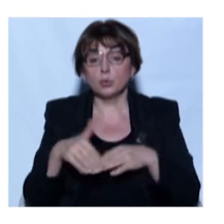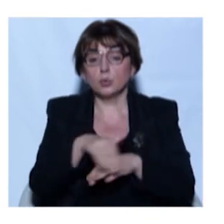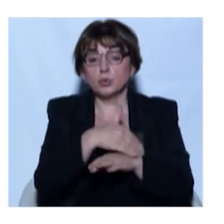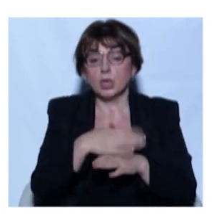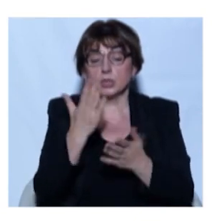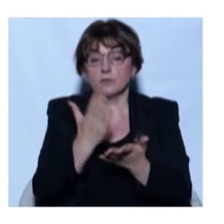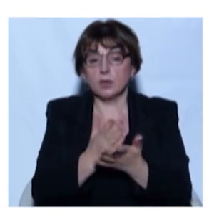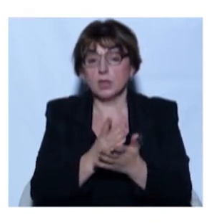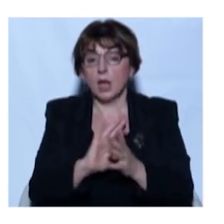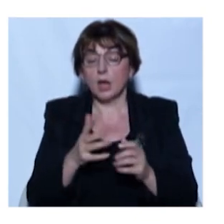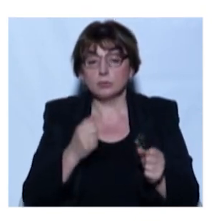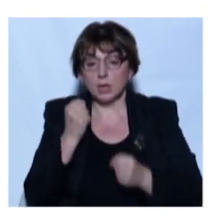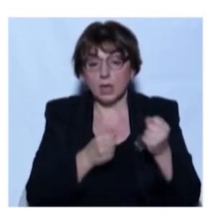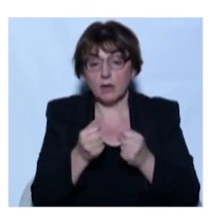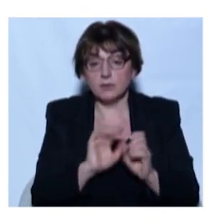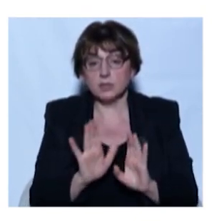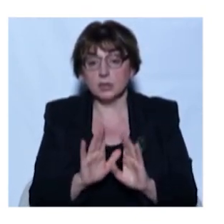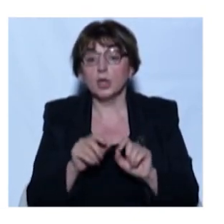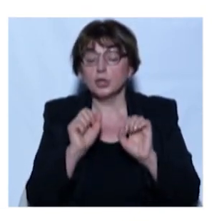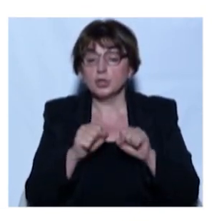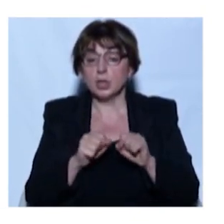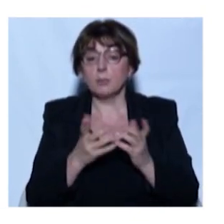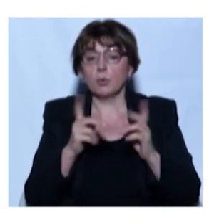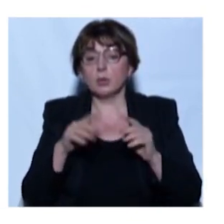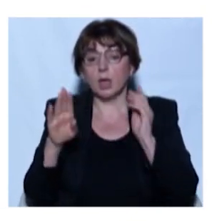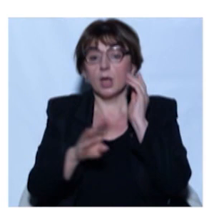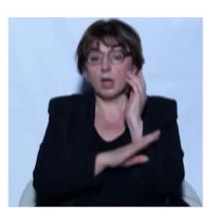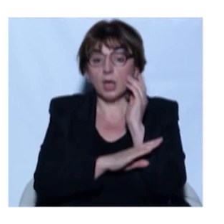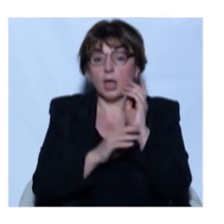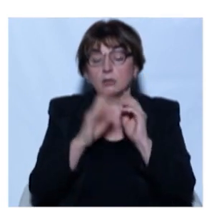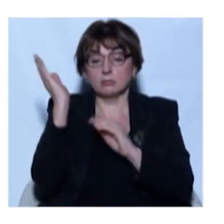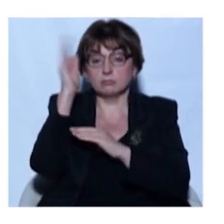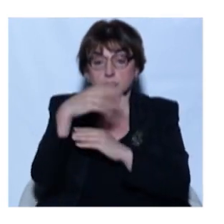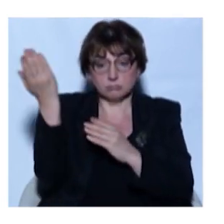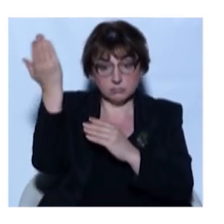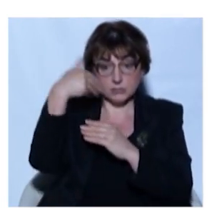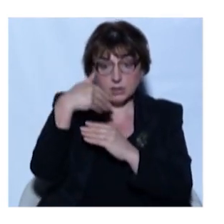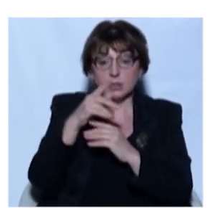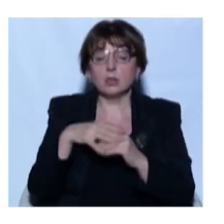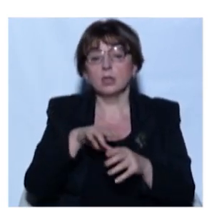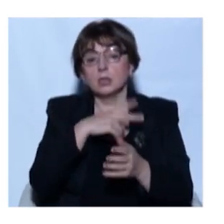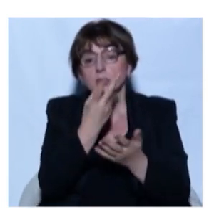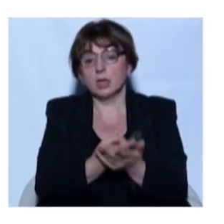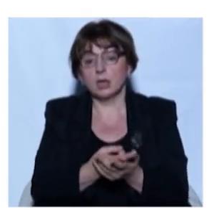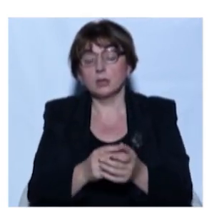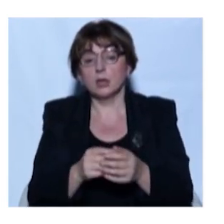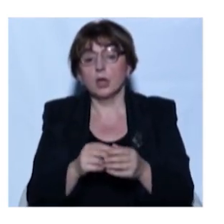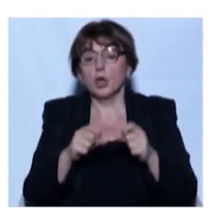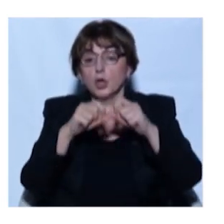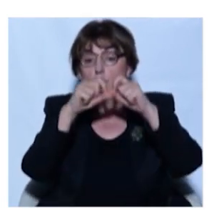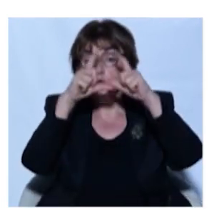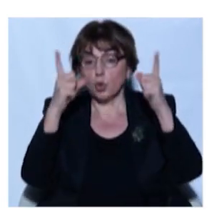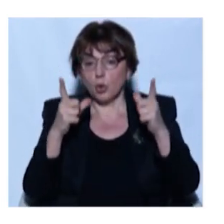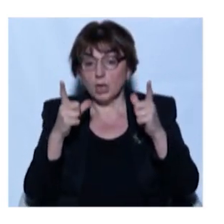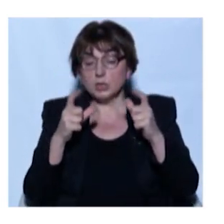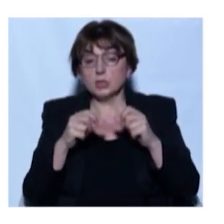მოგისწრო, არ უნდა გაიქცე, რადგან შეიძლება ხე ან ბოძი დაგატყდეს, გადატყდეს და წაიქცეს. სკოლაში, სახლსა